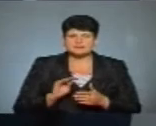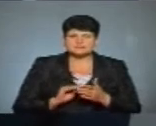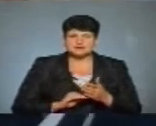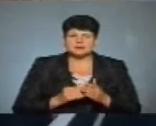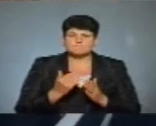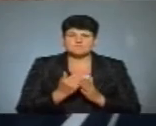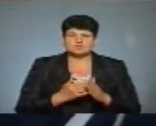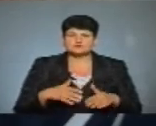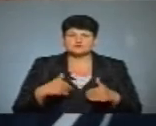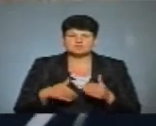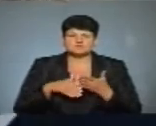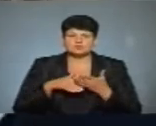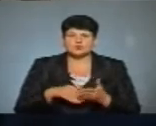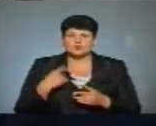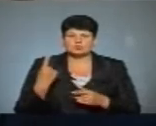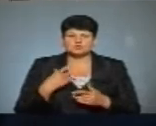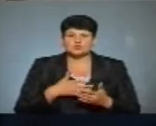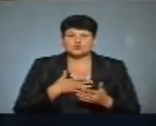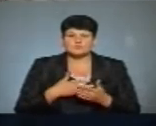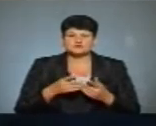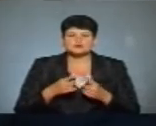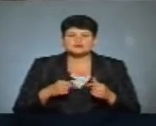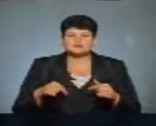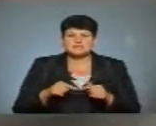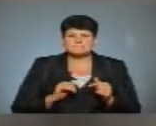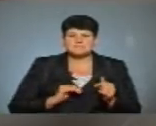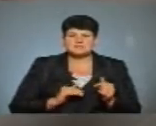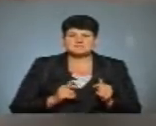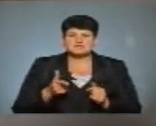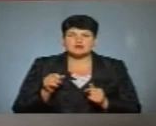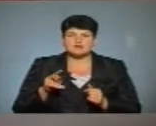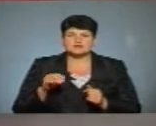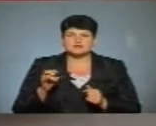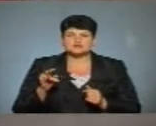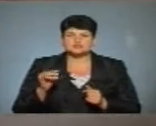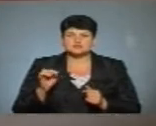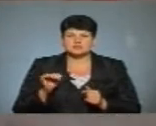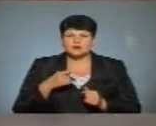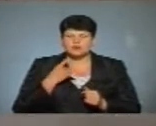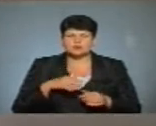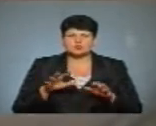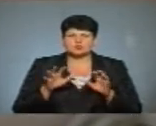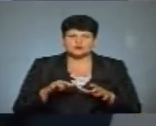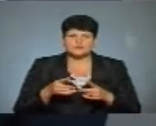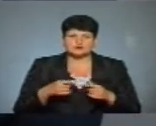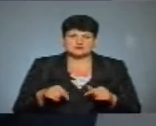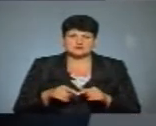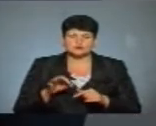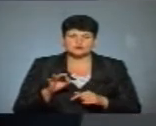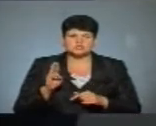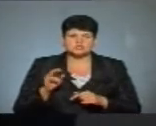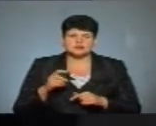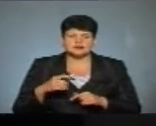адмінпротоколи, звернулися за допомогою до обласної громадської організації «Підприємці Галичини», каже голова цієї організації Ольга Шахін. Моя